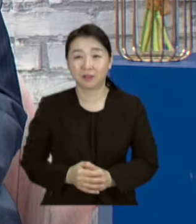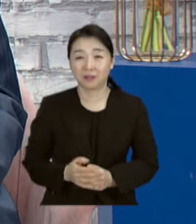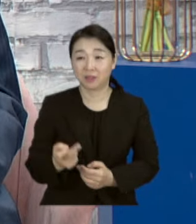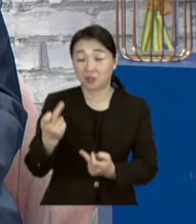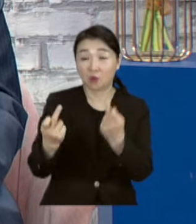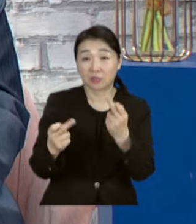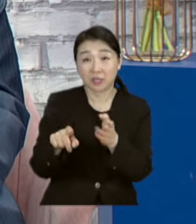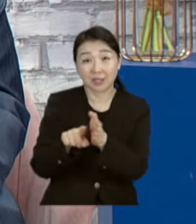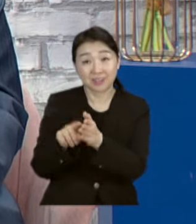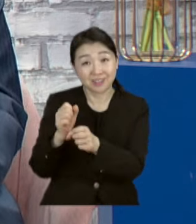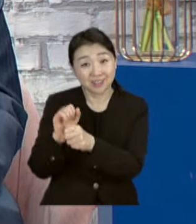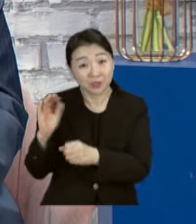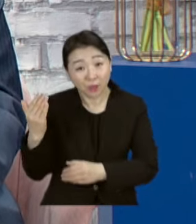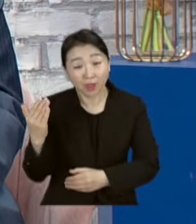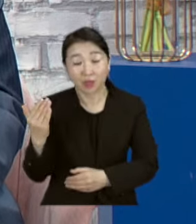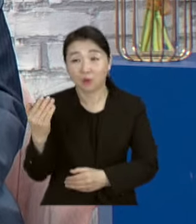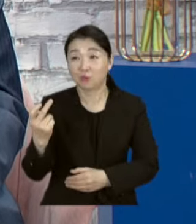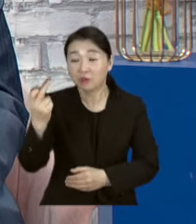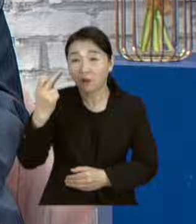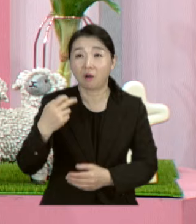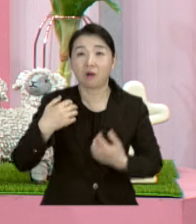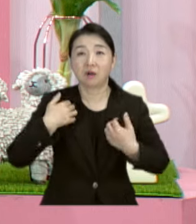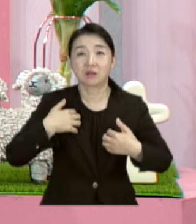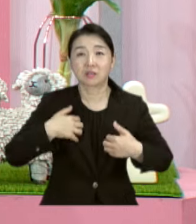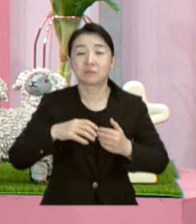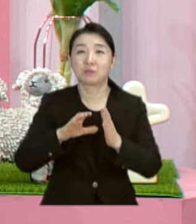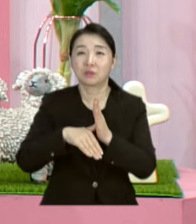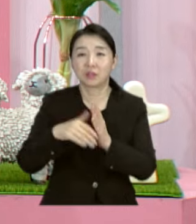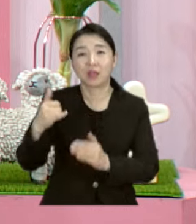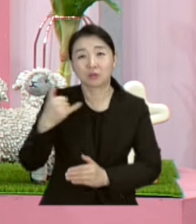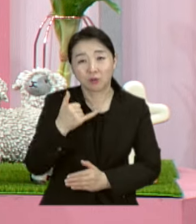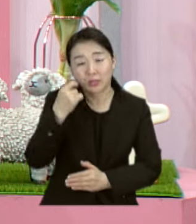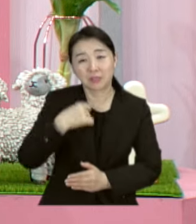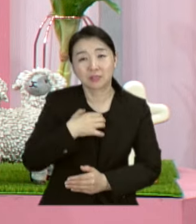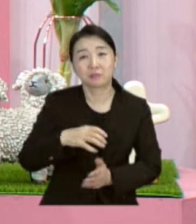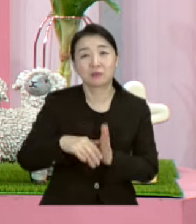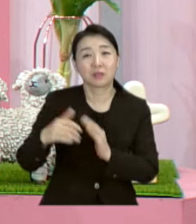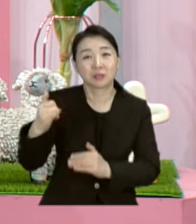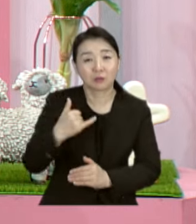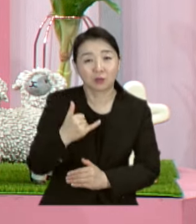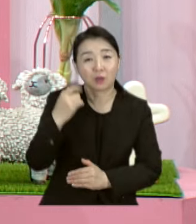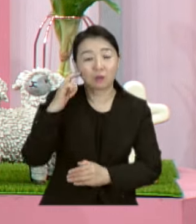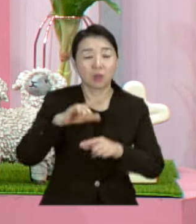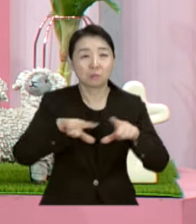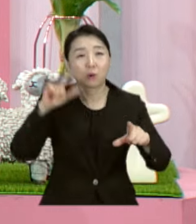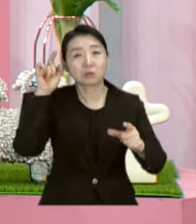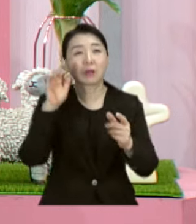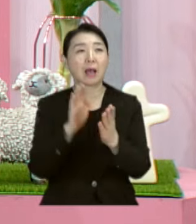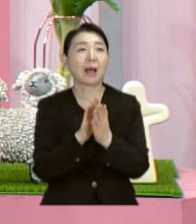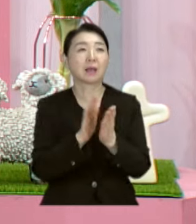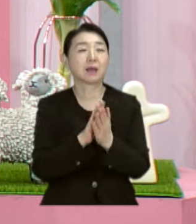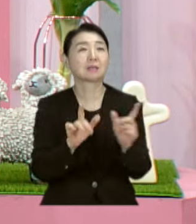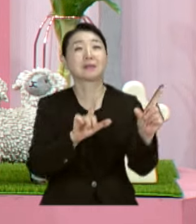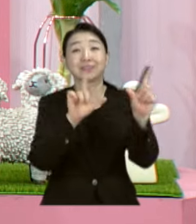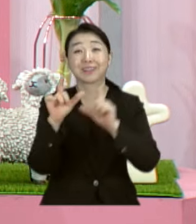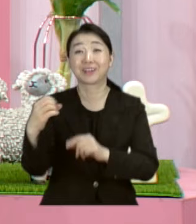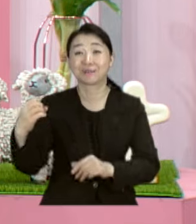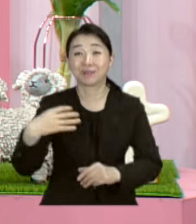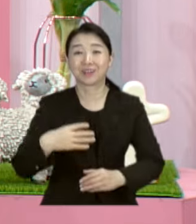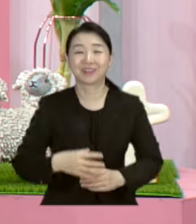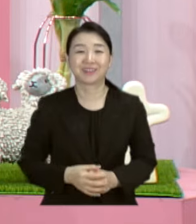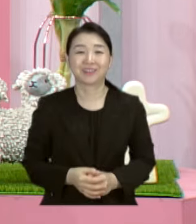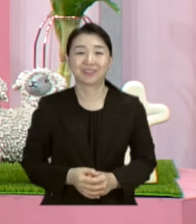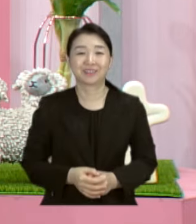감사드리죠. 서로 좀 의지가 많이 되십니까? 예, 저희 형님은 네. 매우 기쁠 때 저에게 전화합니다. 아, 기쁠 때만? 매우 슬플 때